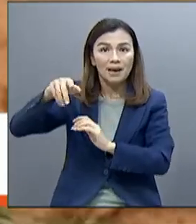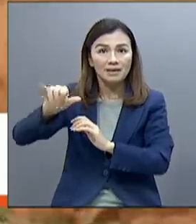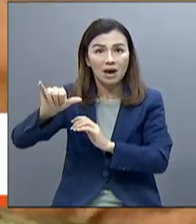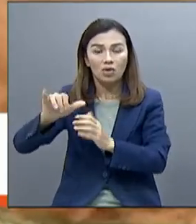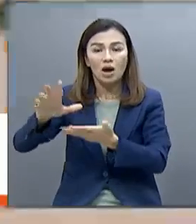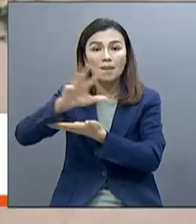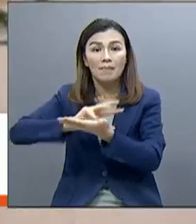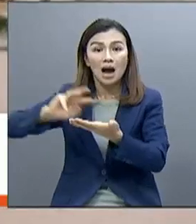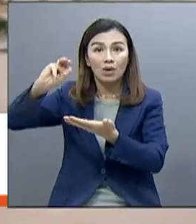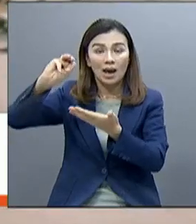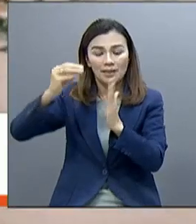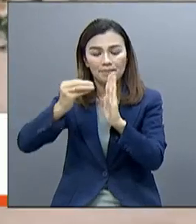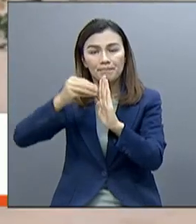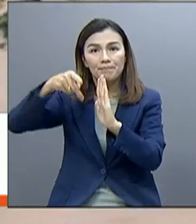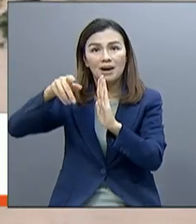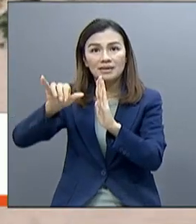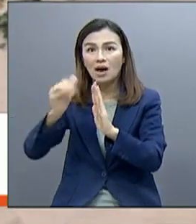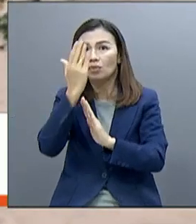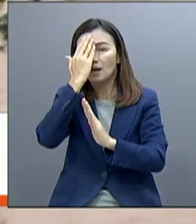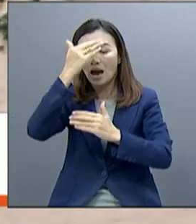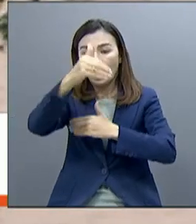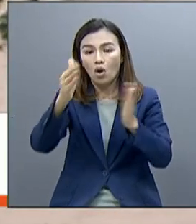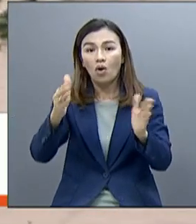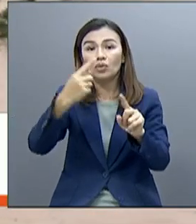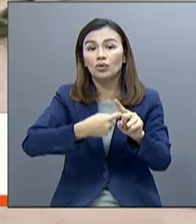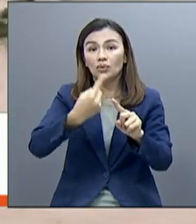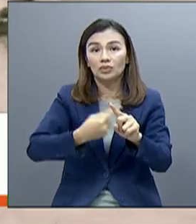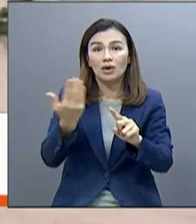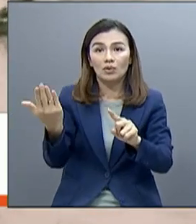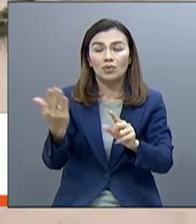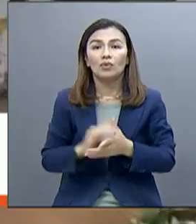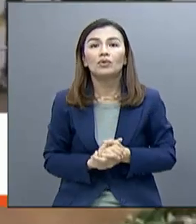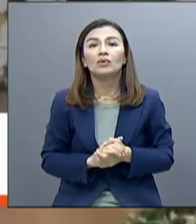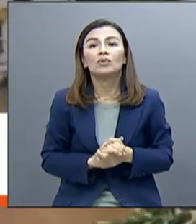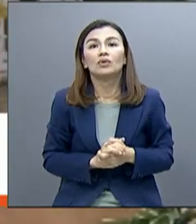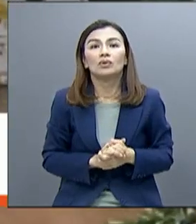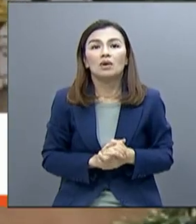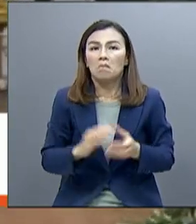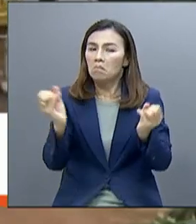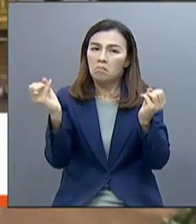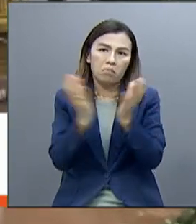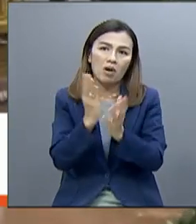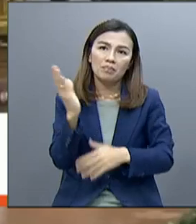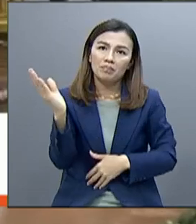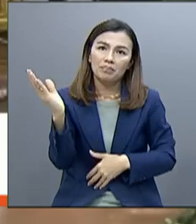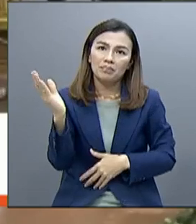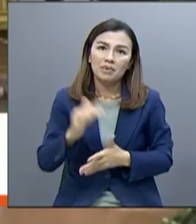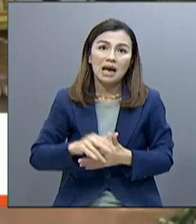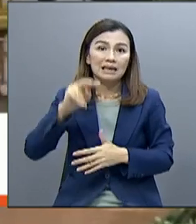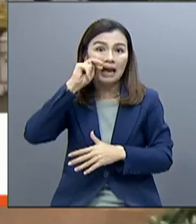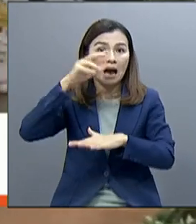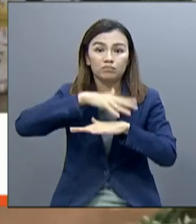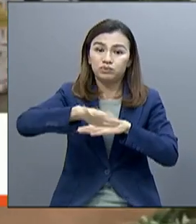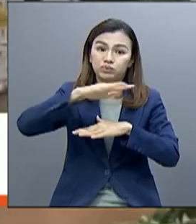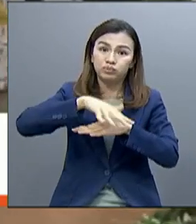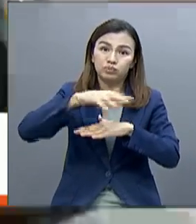วิทยาลัยพะเยาเหตุการณ์เกิดขึ้นช่วงเช้าที่ผ่านมาค่ะความเสียหายเกิดขึ้นอย่างหนักทีเดียวนะคะเพราะว่าน้ำเนี่ยมันบ่ามาอย่